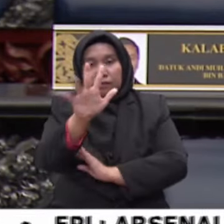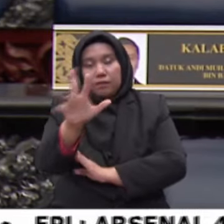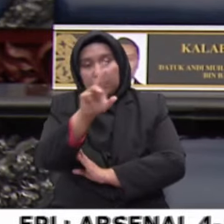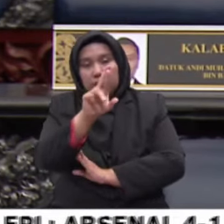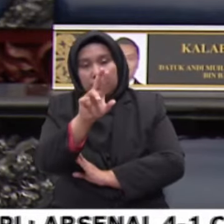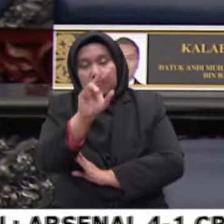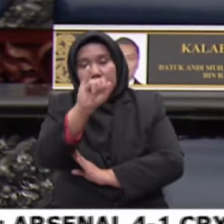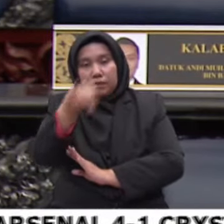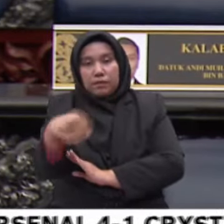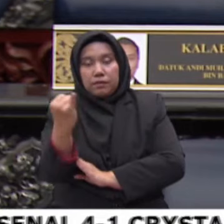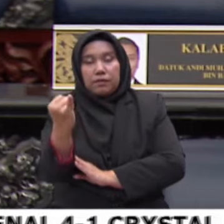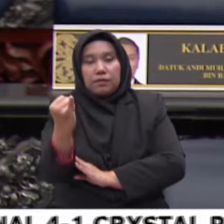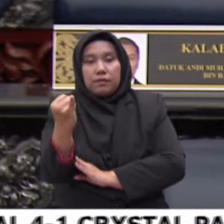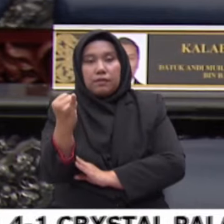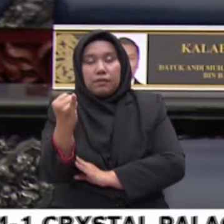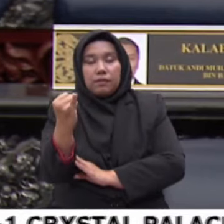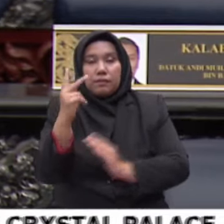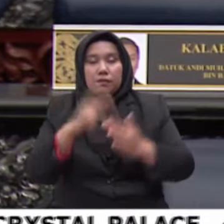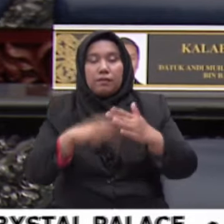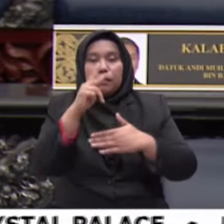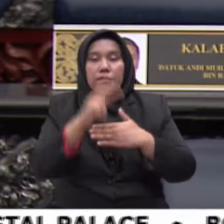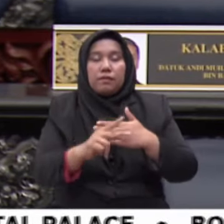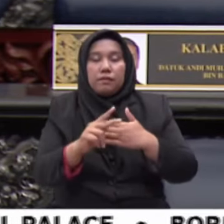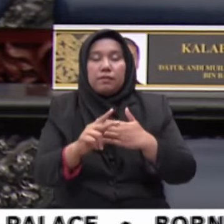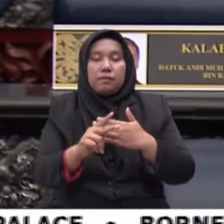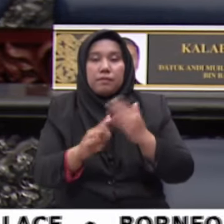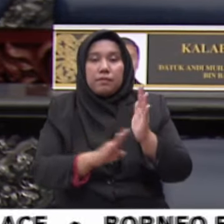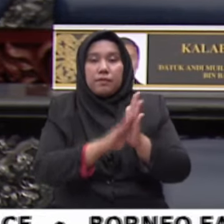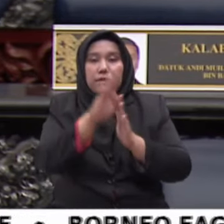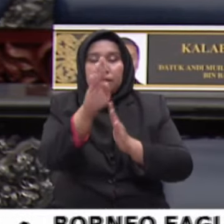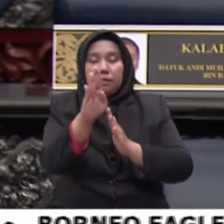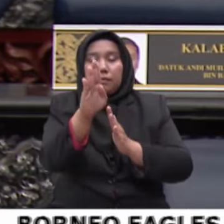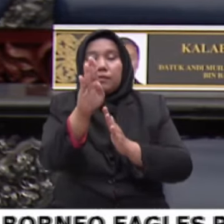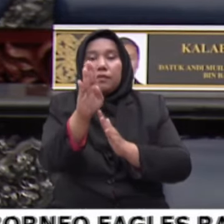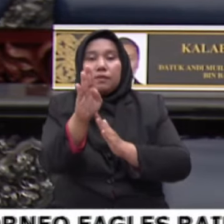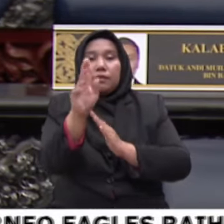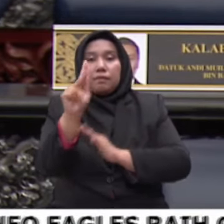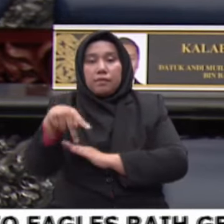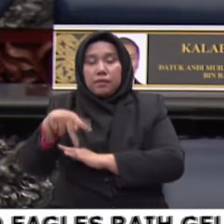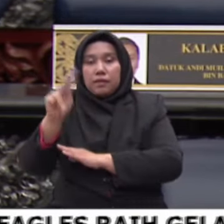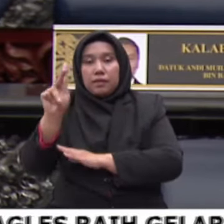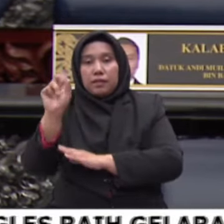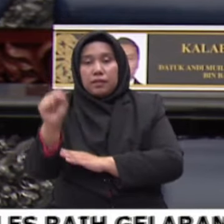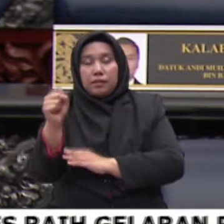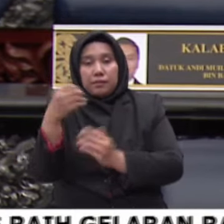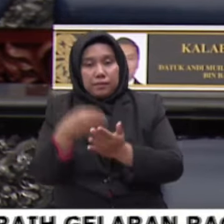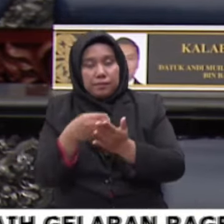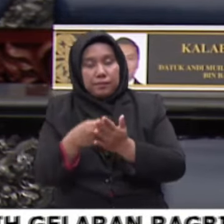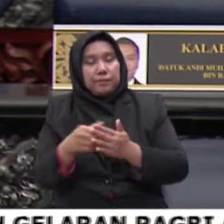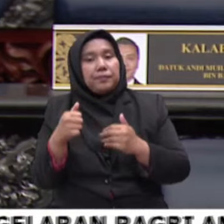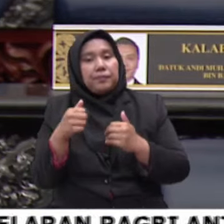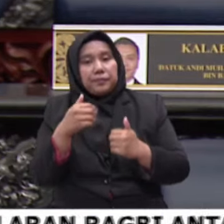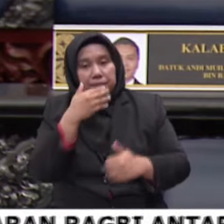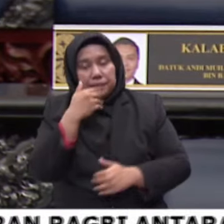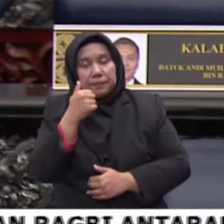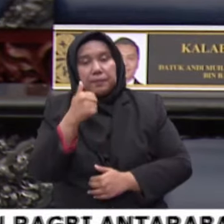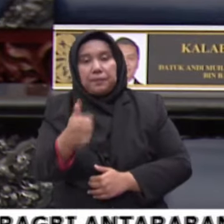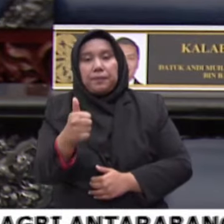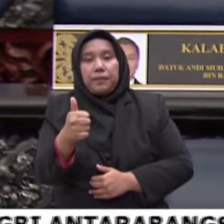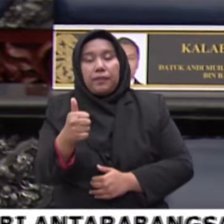juta kepada program peningkatan dan pembangunan PKS. Saya menyambut baik terhadap peruntukan ini.